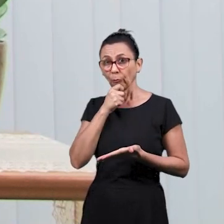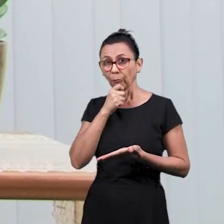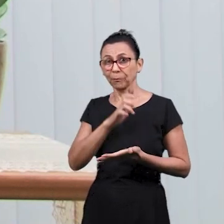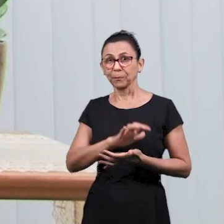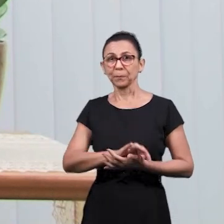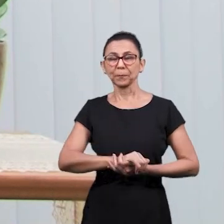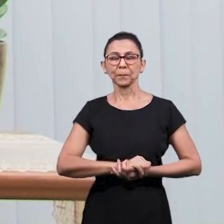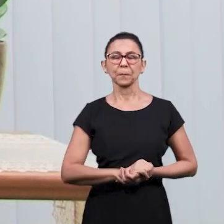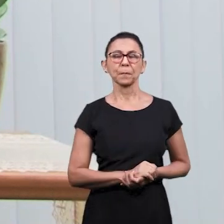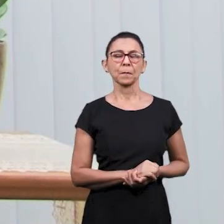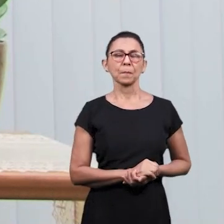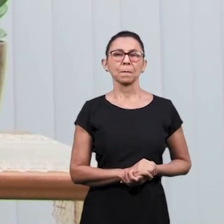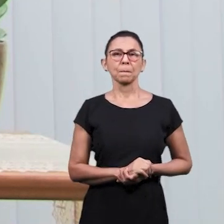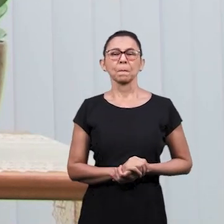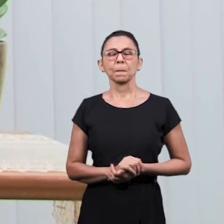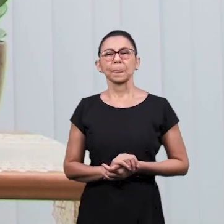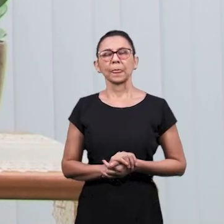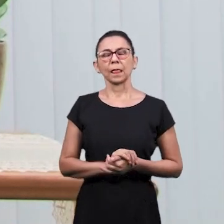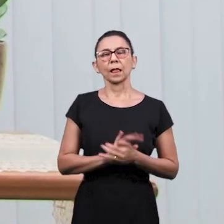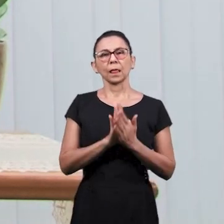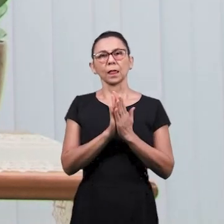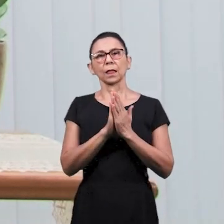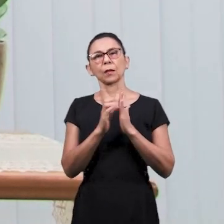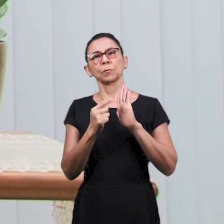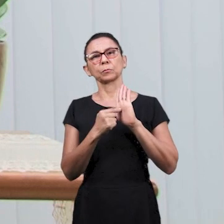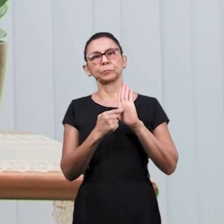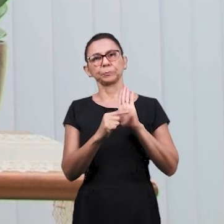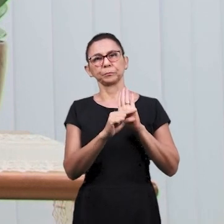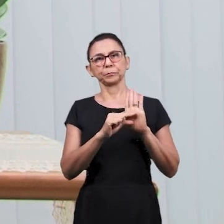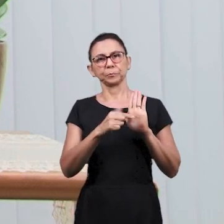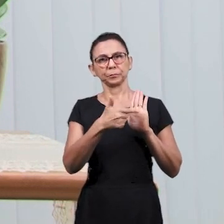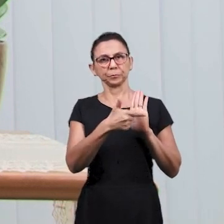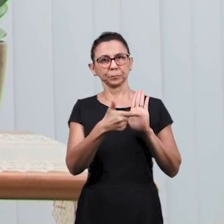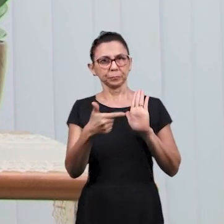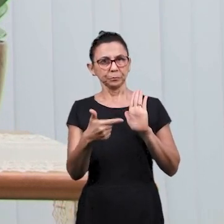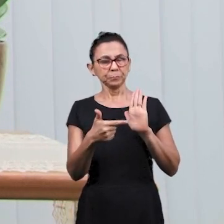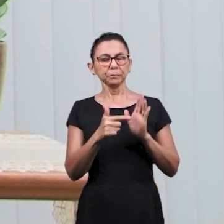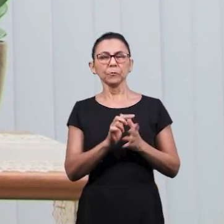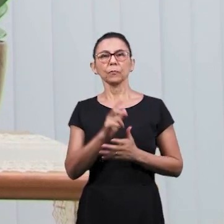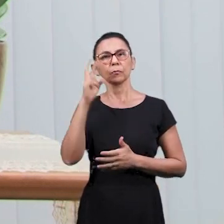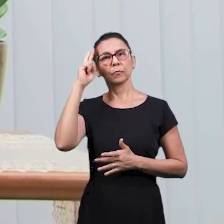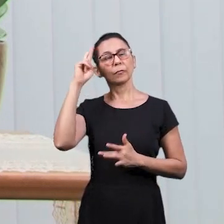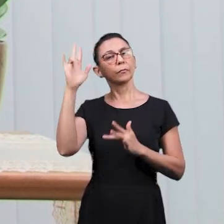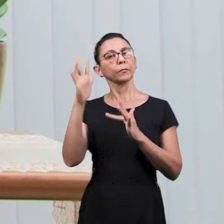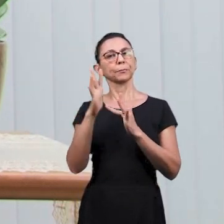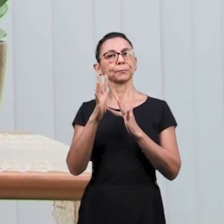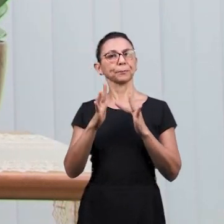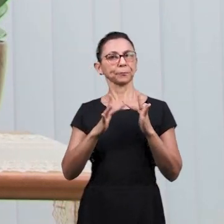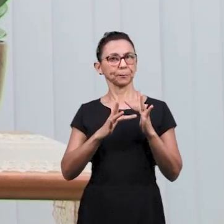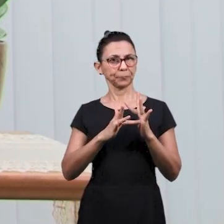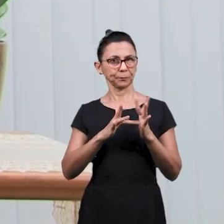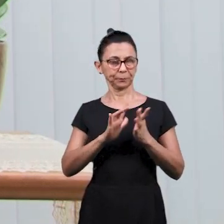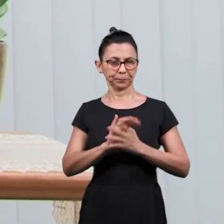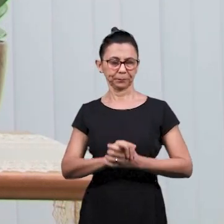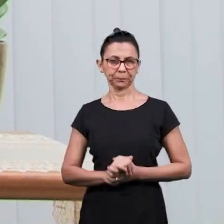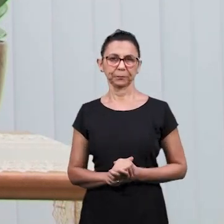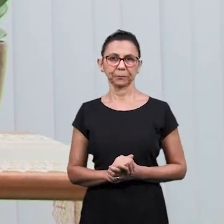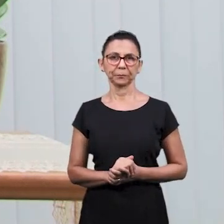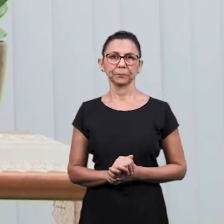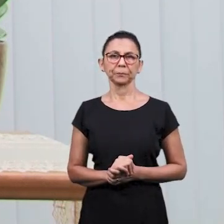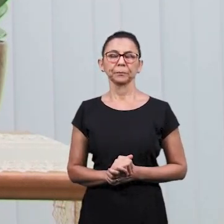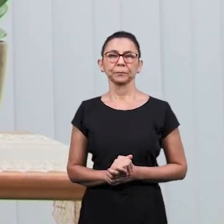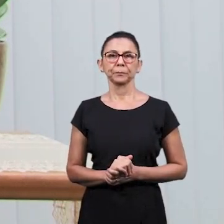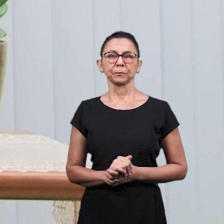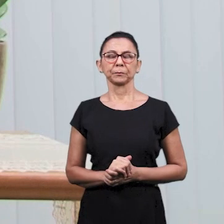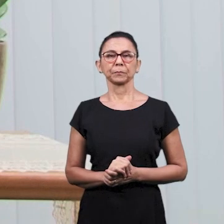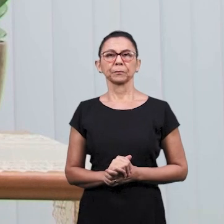посмотрим о том, что действительно произошло. Слово говорит нам в стихе 22, Господь, Он